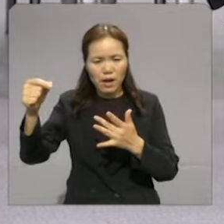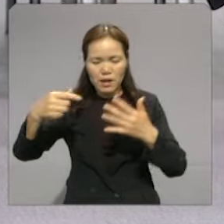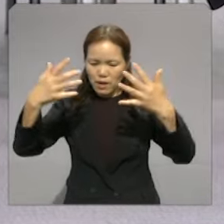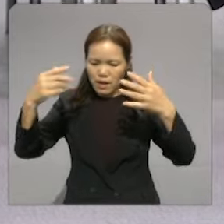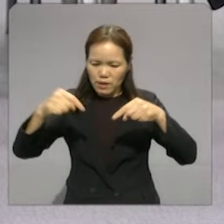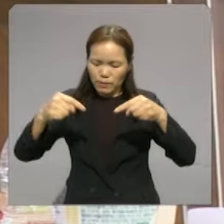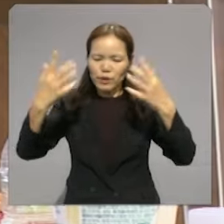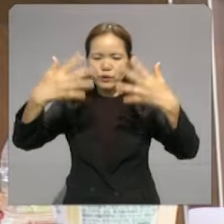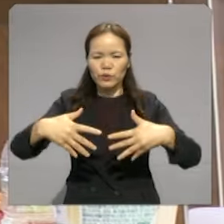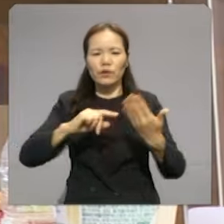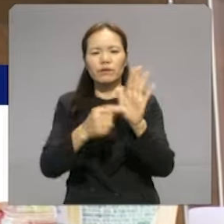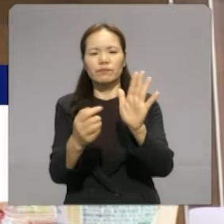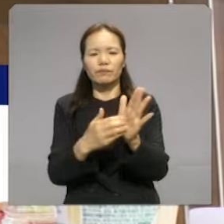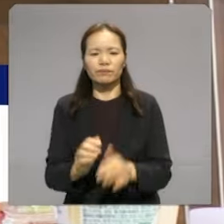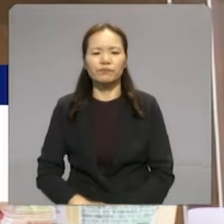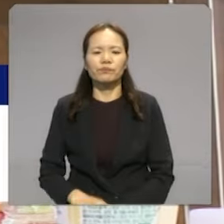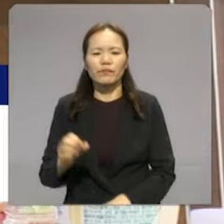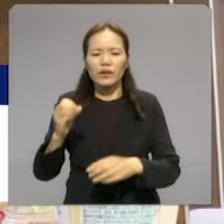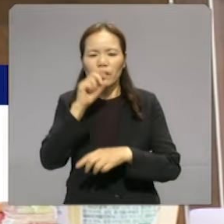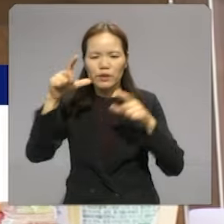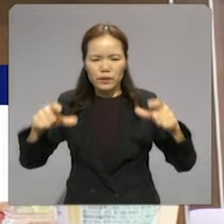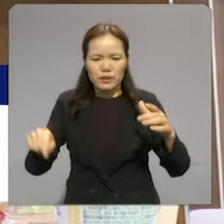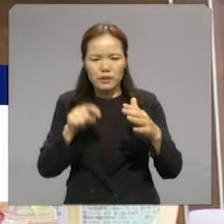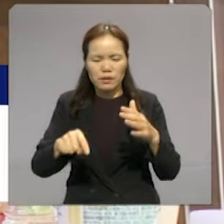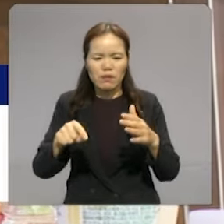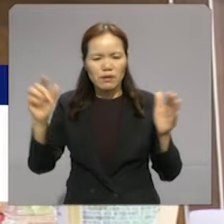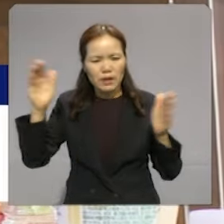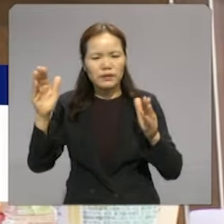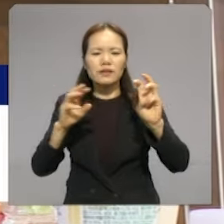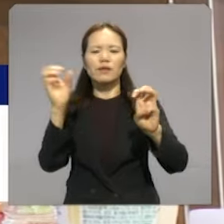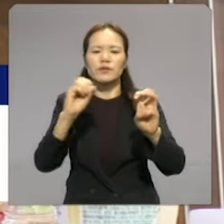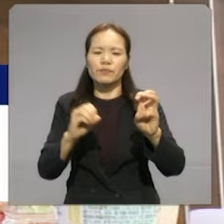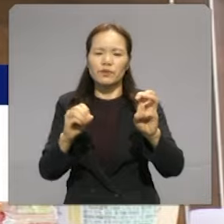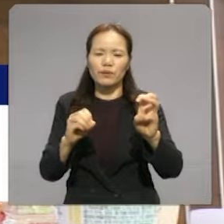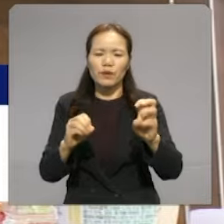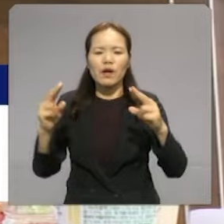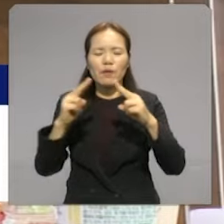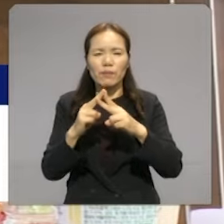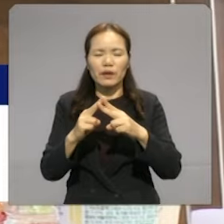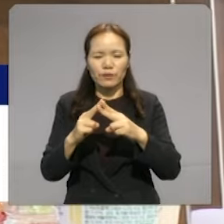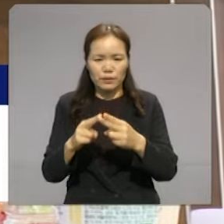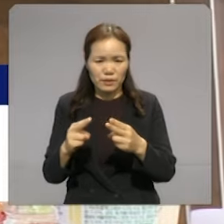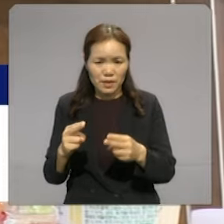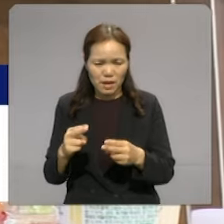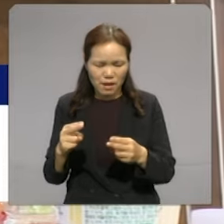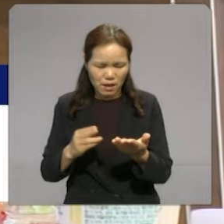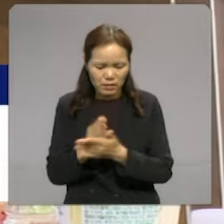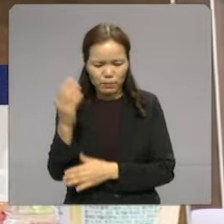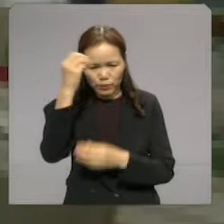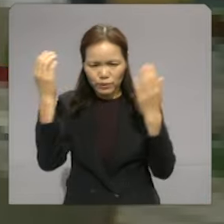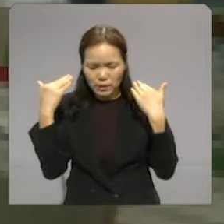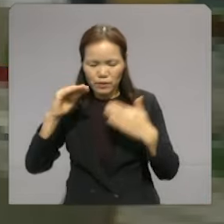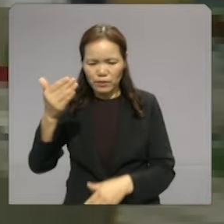내걸었습니다. 용인 관내 아이들 30%를 반도체 마이스터 고등학교가 되면 의무적으로 받도록 그렇게 지금 협의를 하고